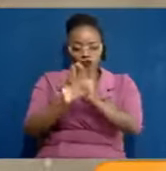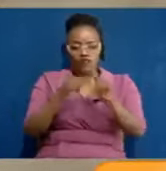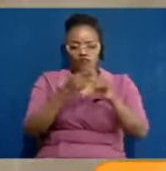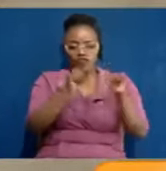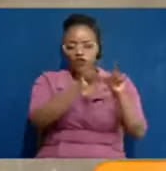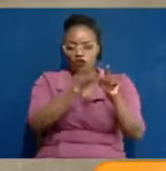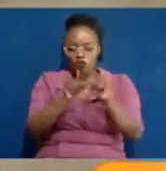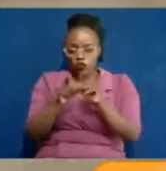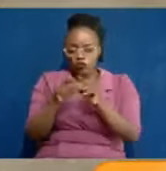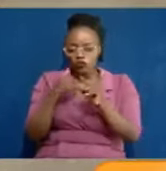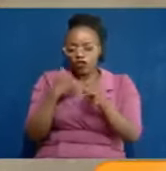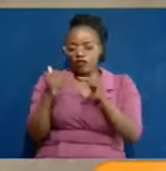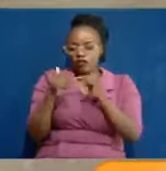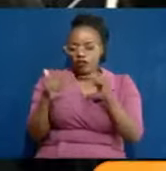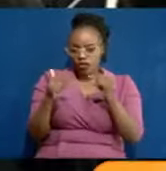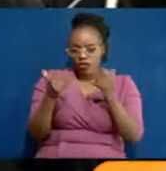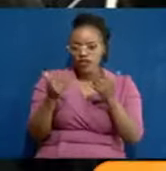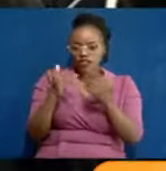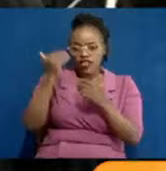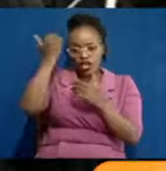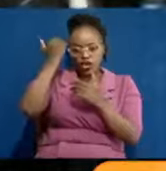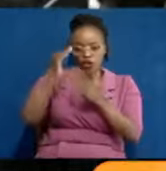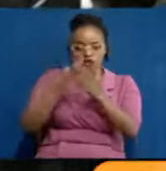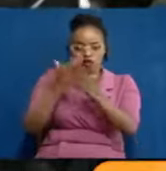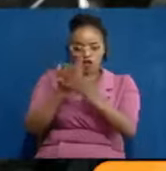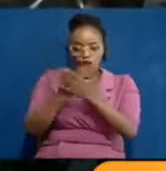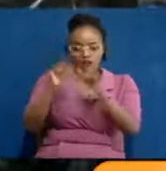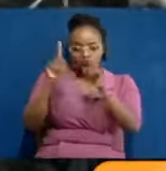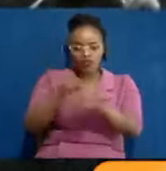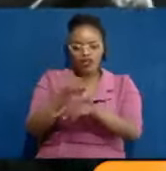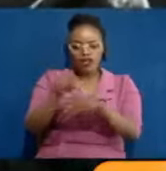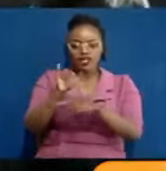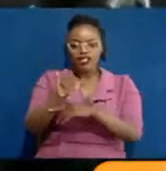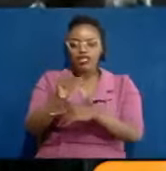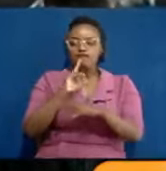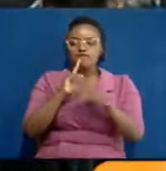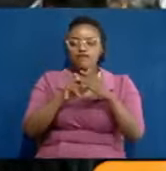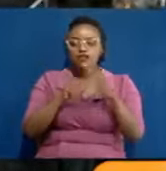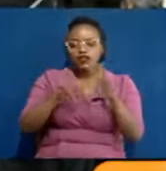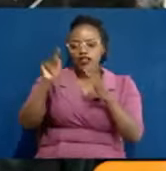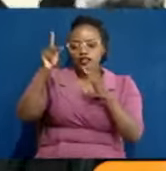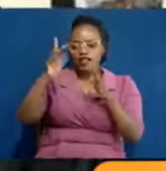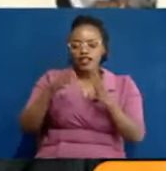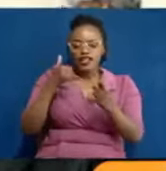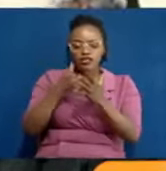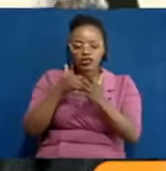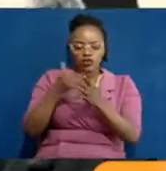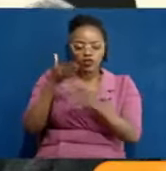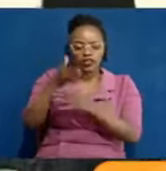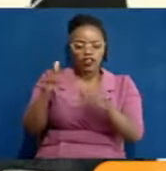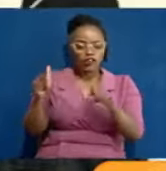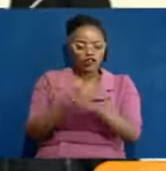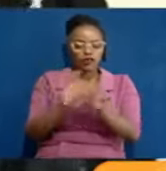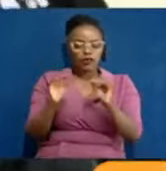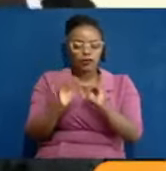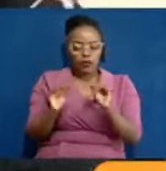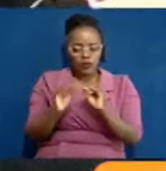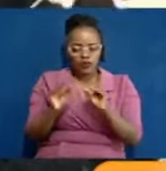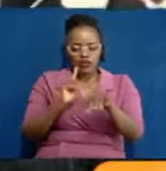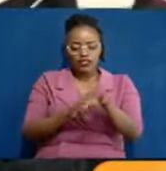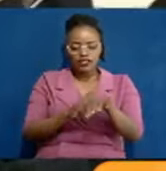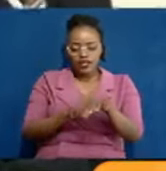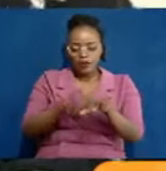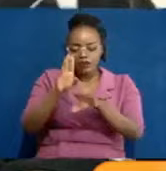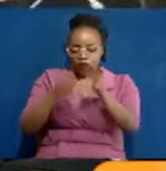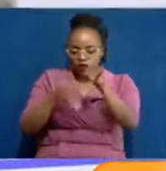ikipinga maamuzi ya mahakama ya rufaa yaliyofutilia mbali sheria hiyo, ikisema Wakenya hawakuhusishwa kikamilifu kwenye mchakato wa